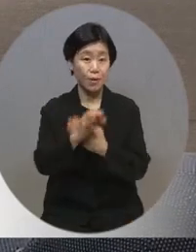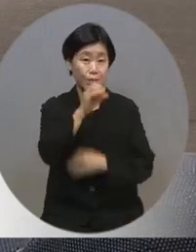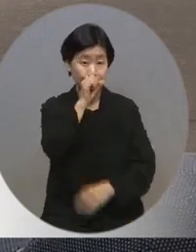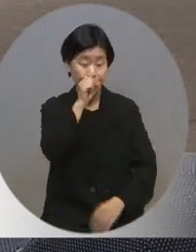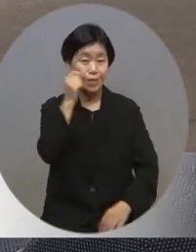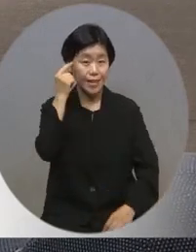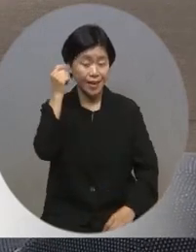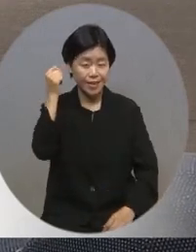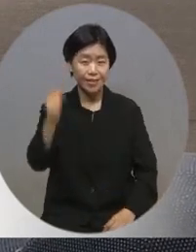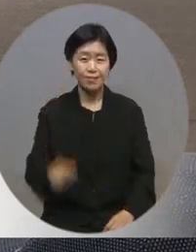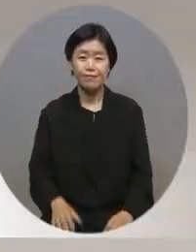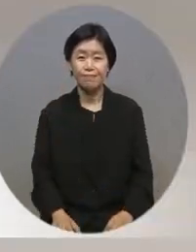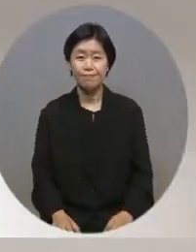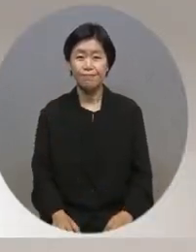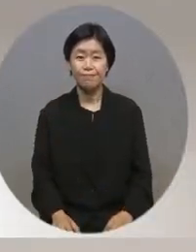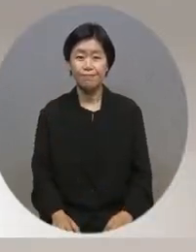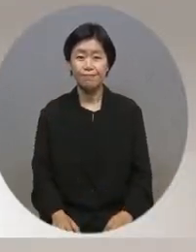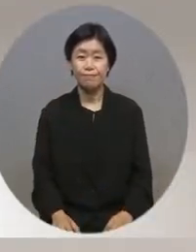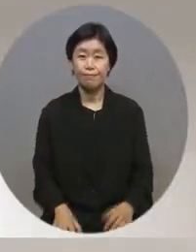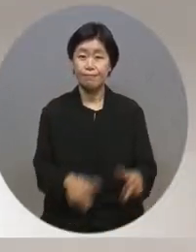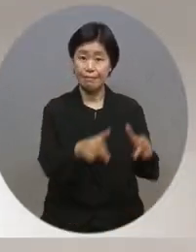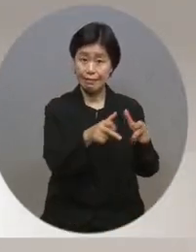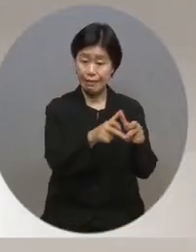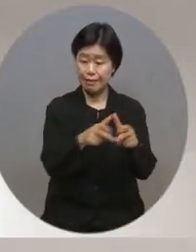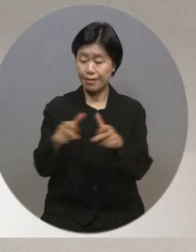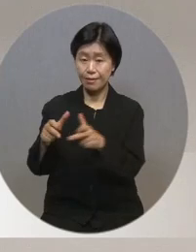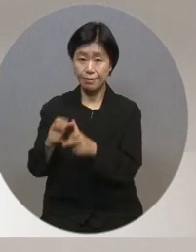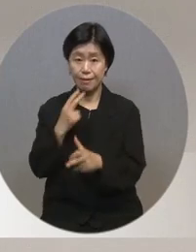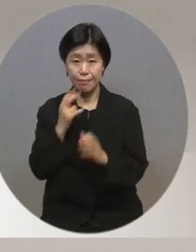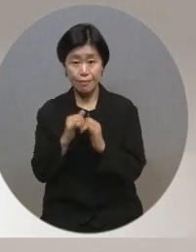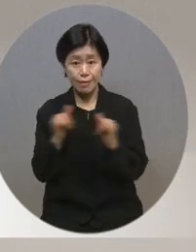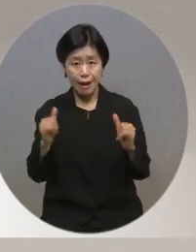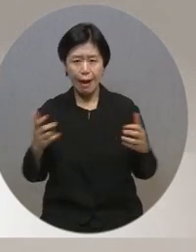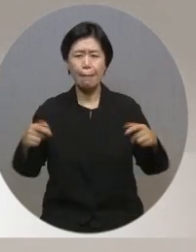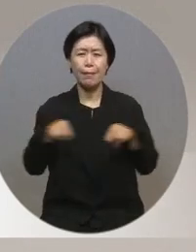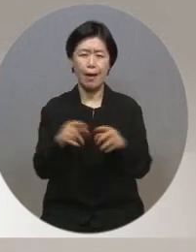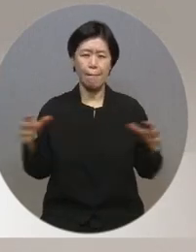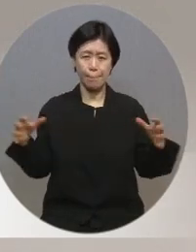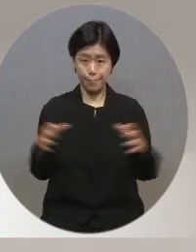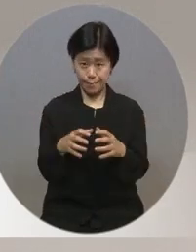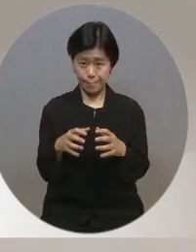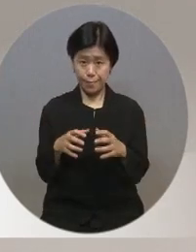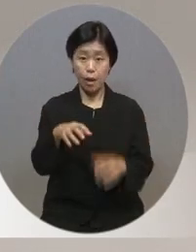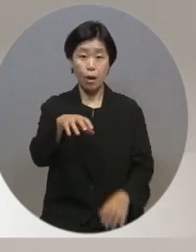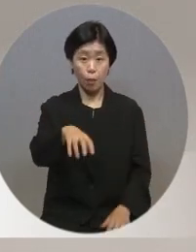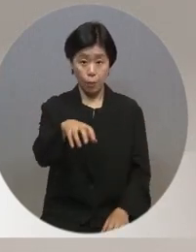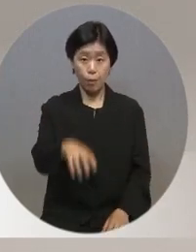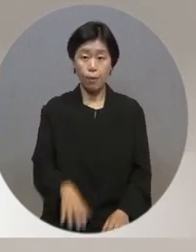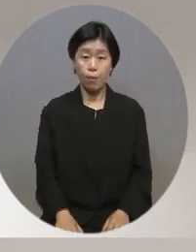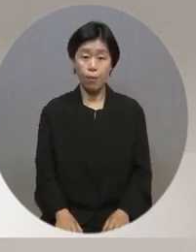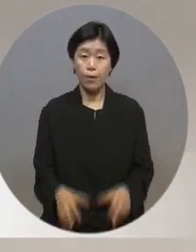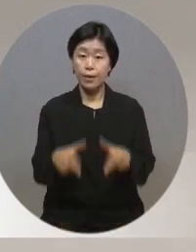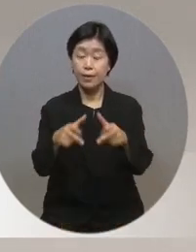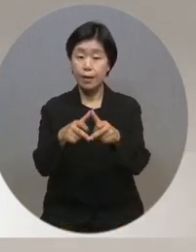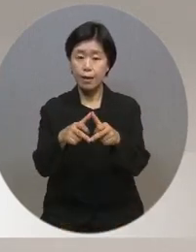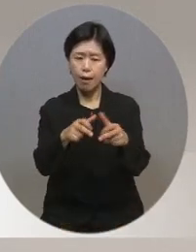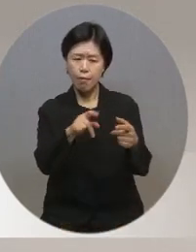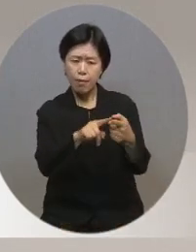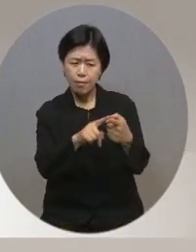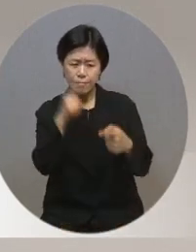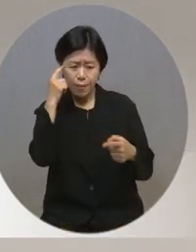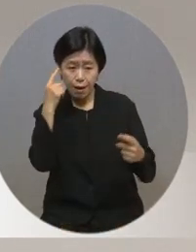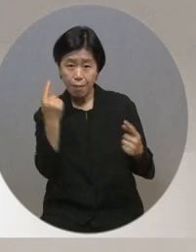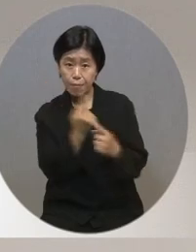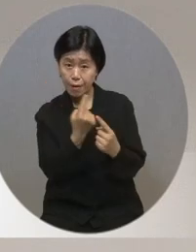발전했으면 좋겠다라는 생각입니다. 장애인과 비장애인이 함께하는 공간, 그럼으로써 장애인의 인식